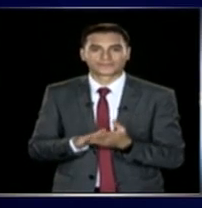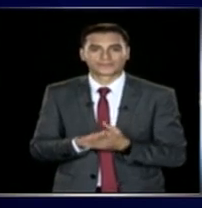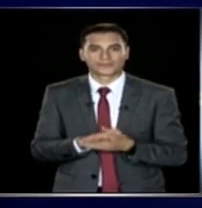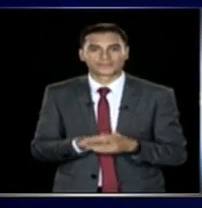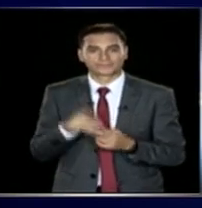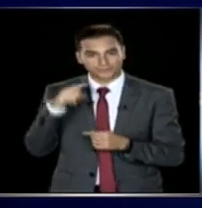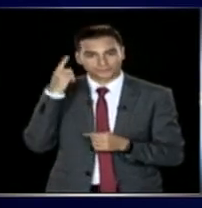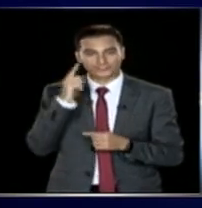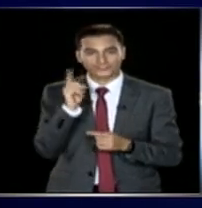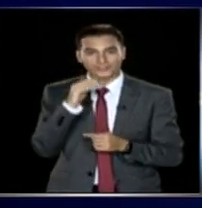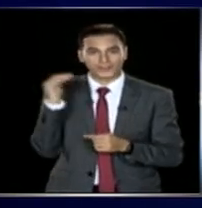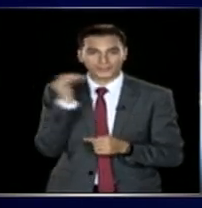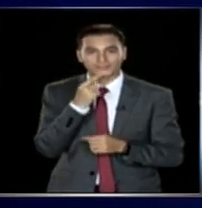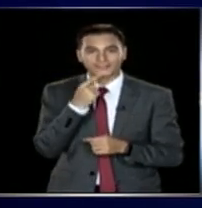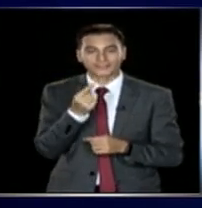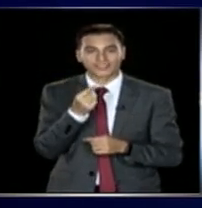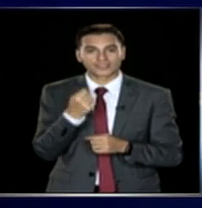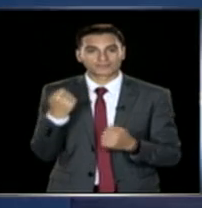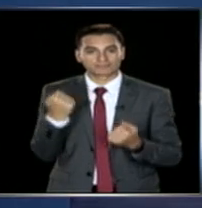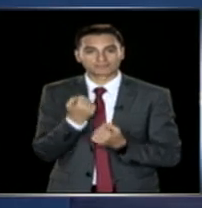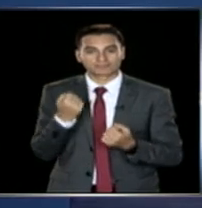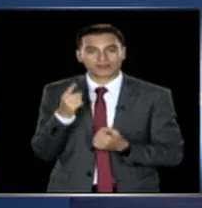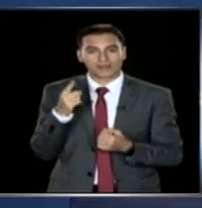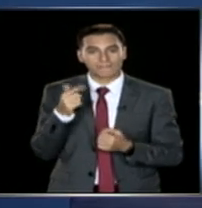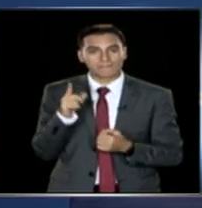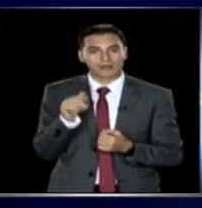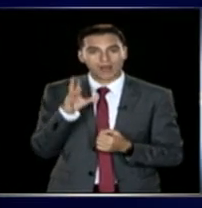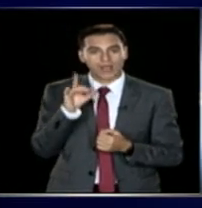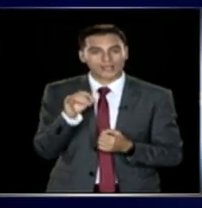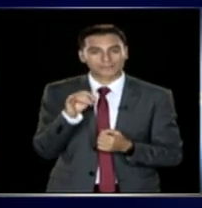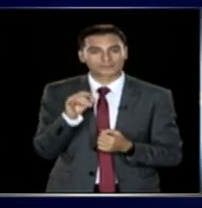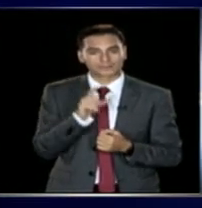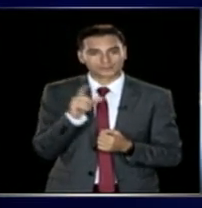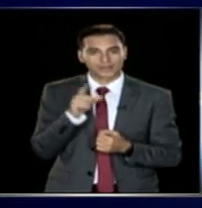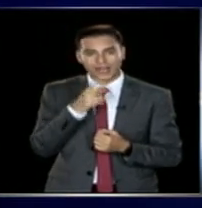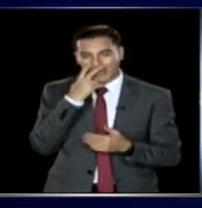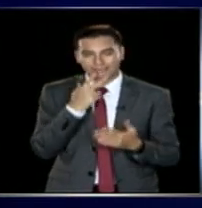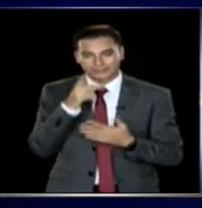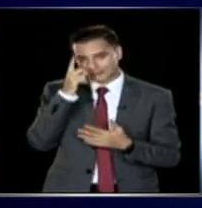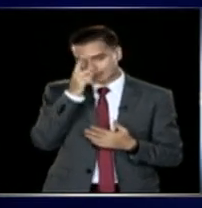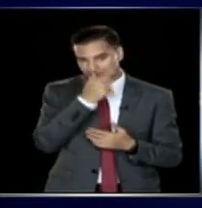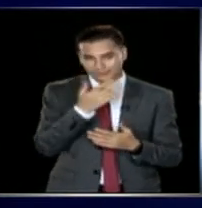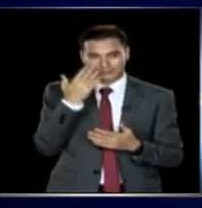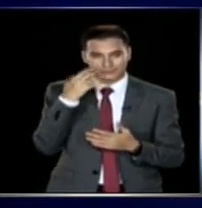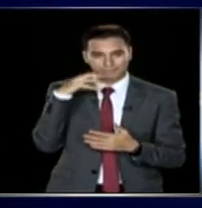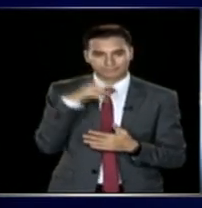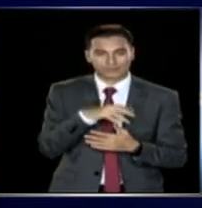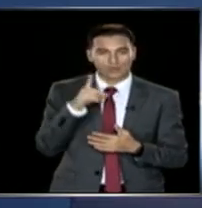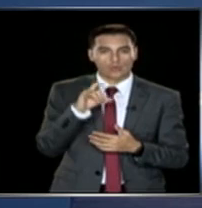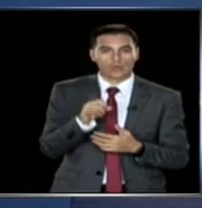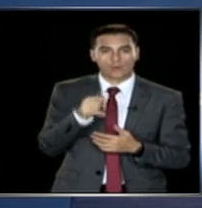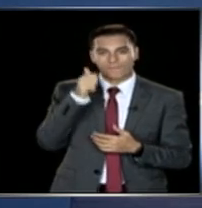ما فكرتش ولا ثانية يا إبراهيم. إيطاليا أقدم العواصم